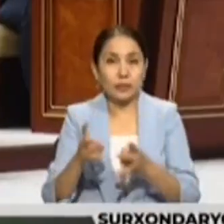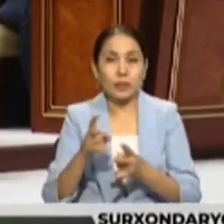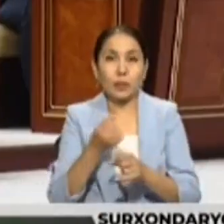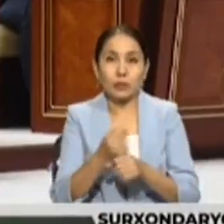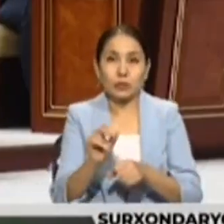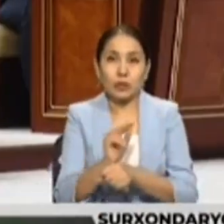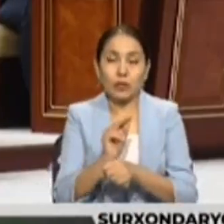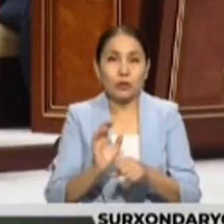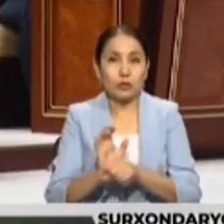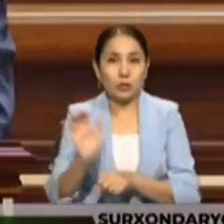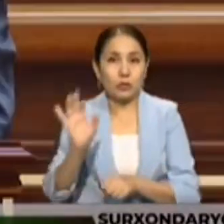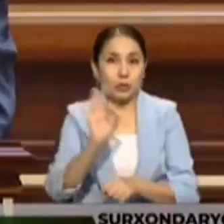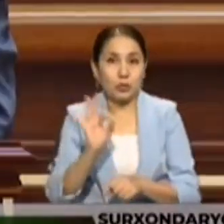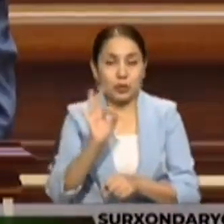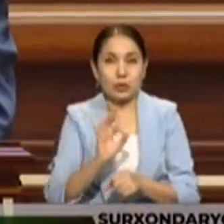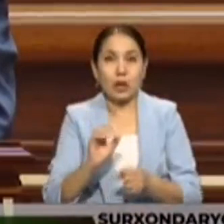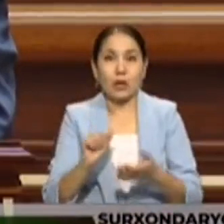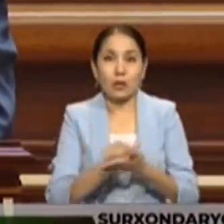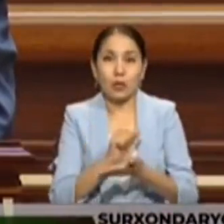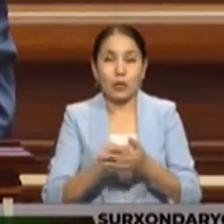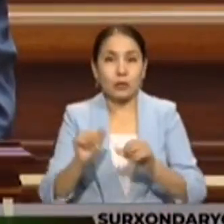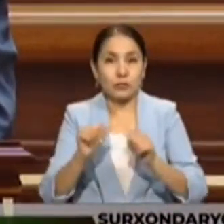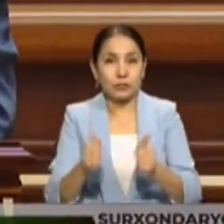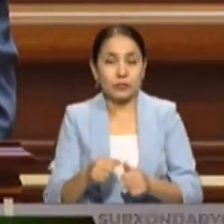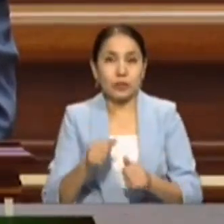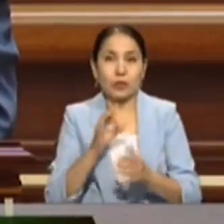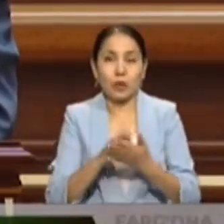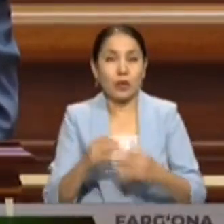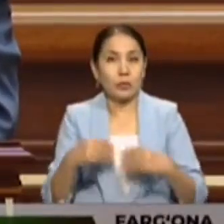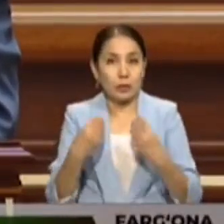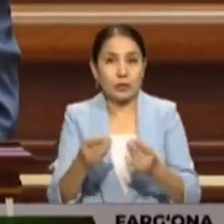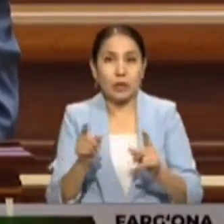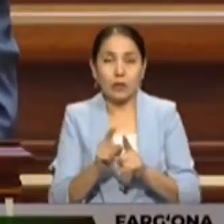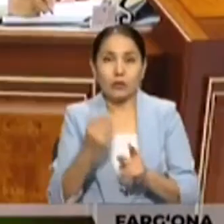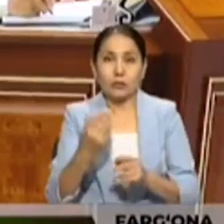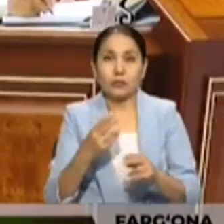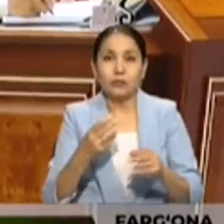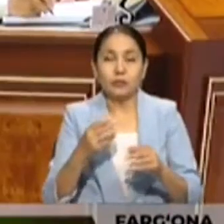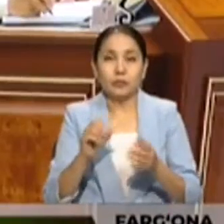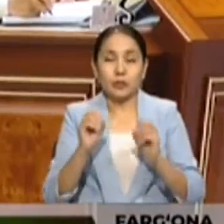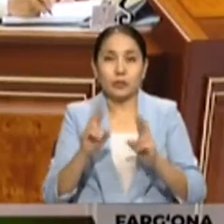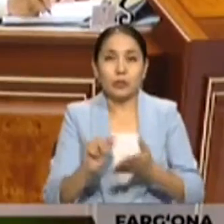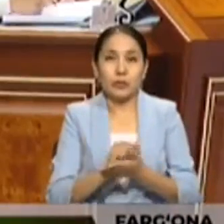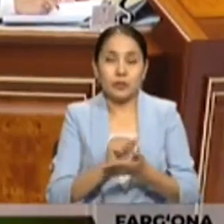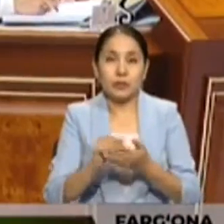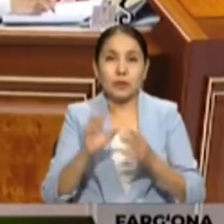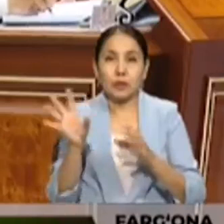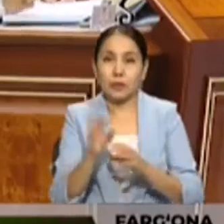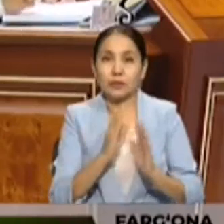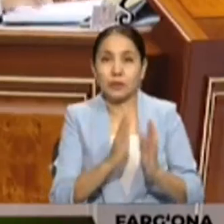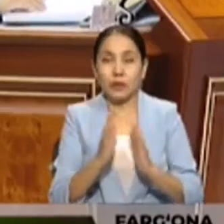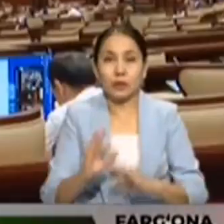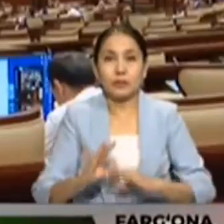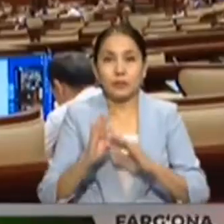majburiy davolashga yuborish to'g'risidagi materiallarni rasmiylashtirish vakolati berilishini, shuningdek mazkur materiallarni tayyorlash tartibi